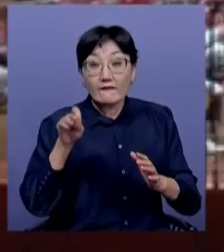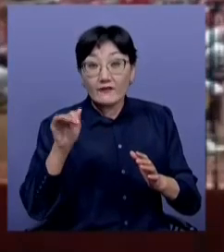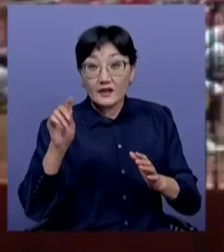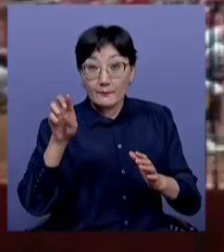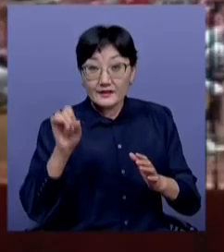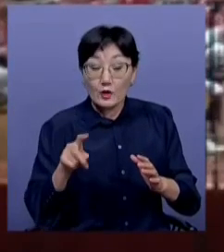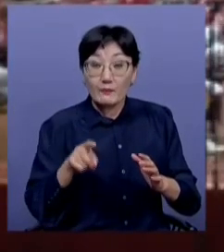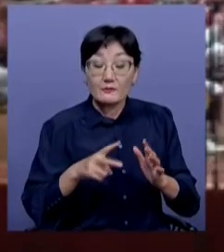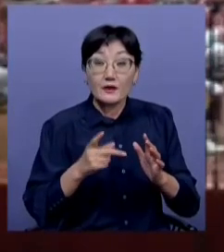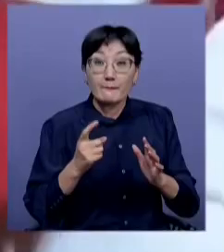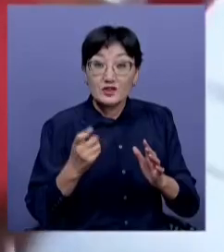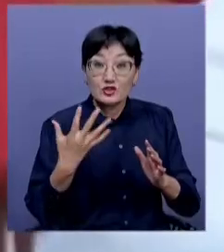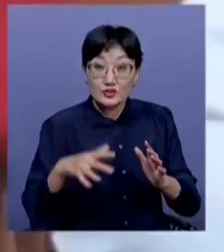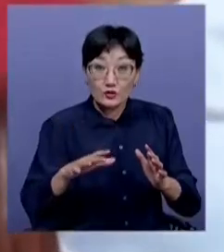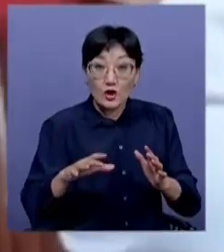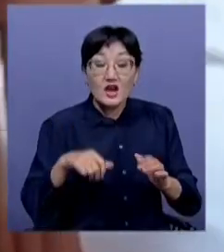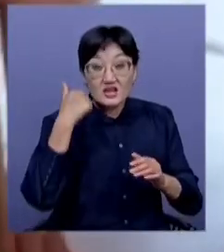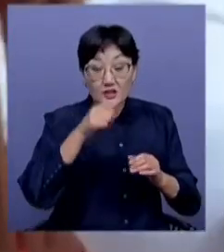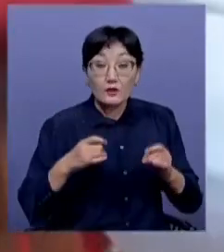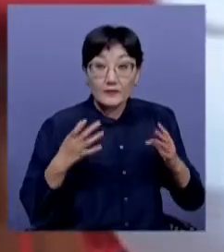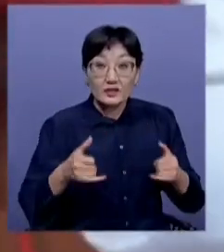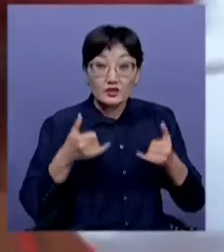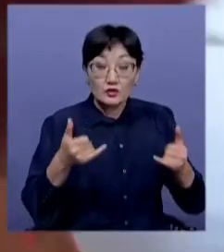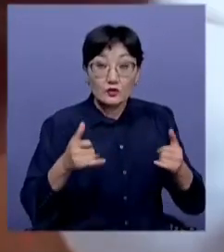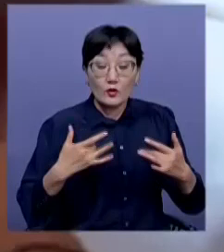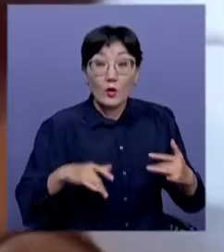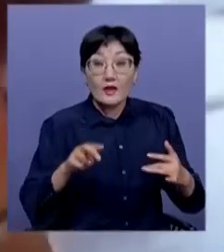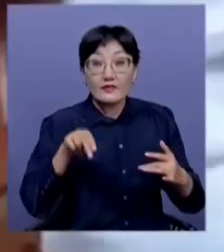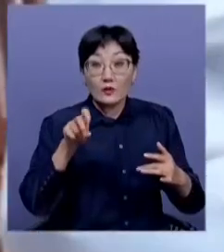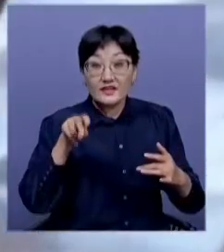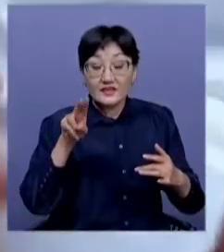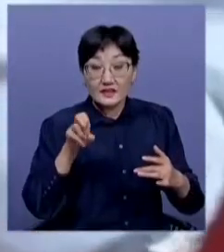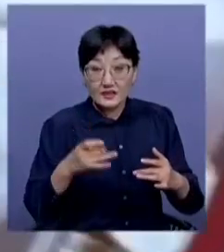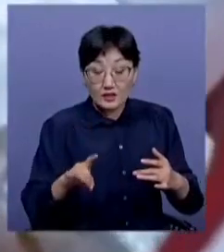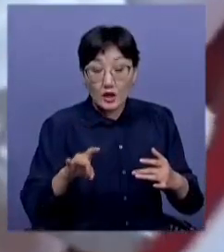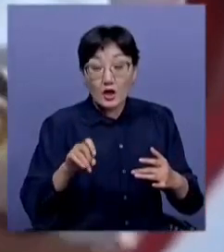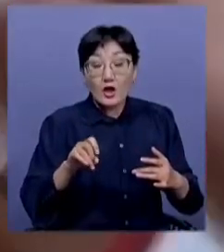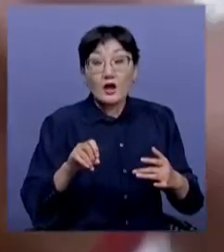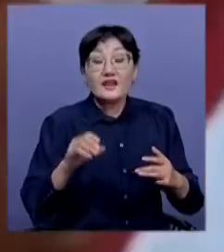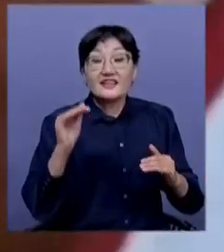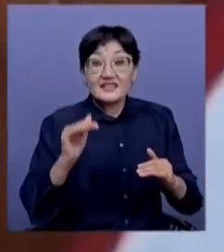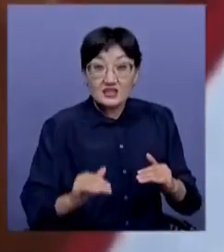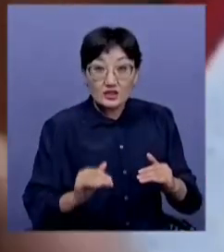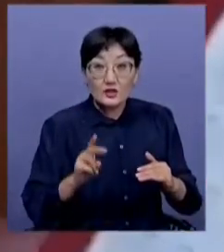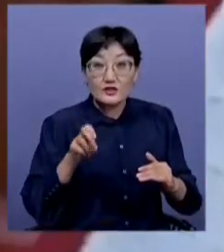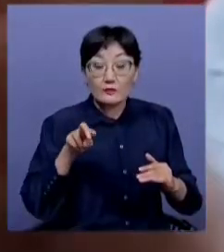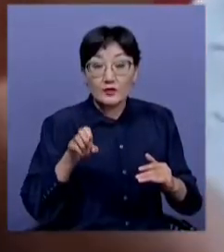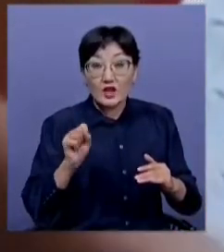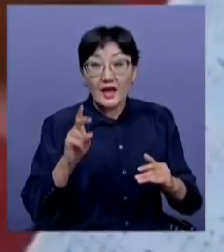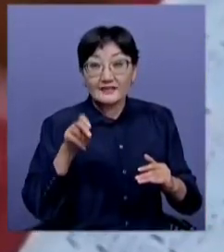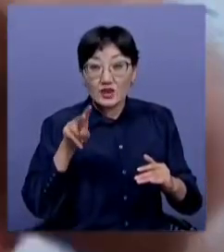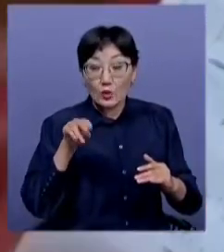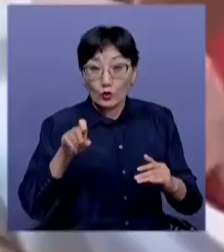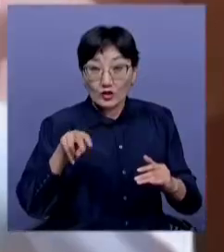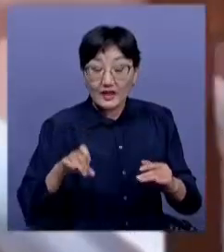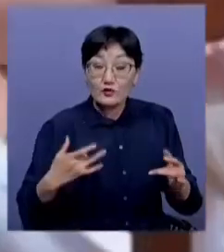әл-Фарабидің 1150 жылдық мерейтойына арнаған. Онда күйші Дәулеткерейдің Құдаша, Құрманғазының Кішкентай, Кетбұғаның Ақсақ Құлан